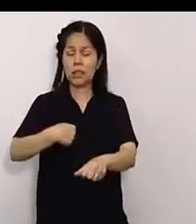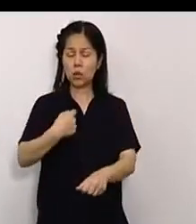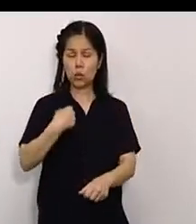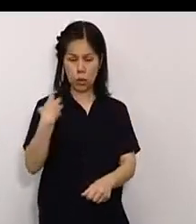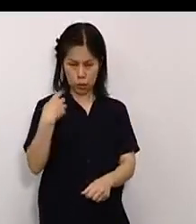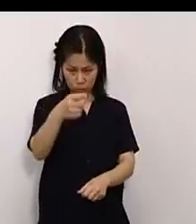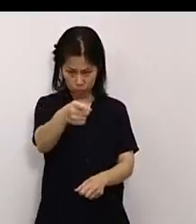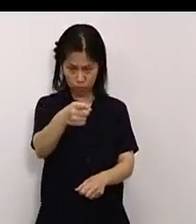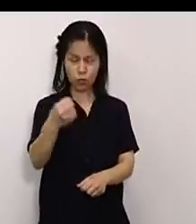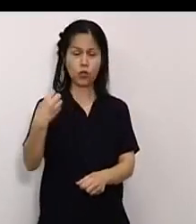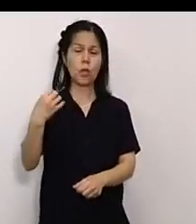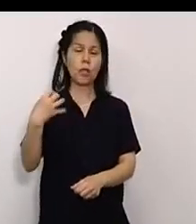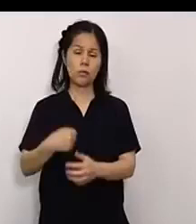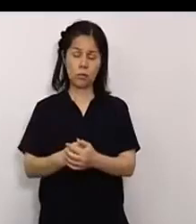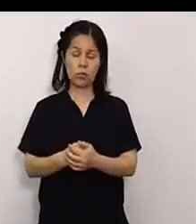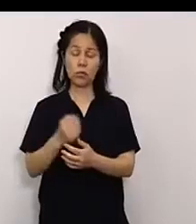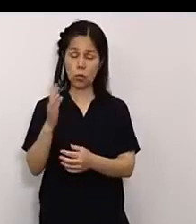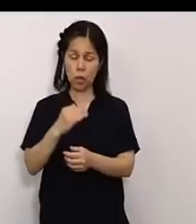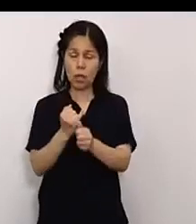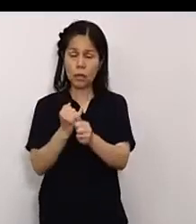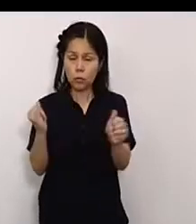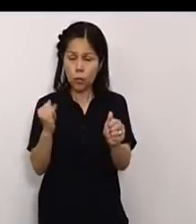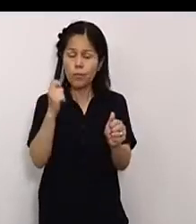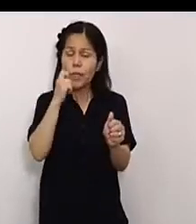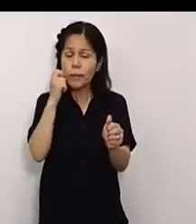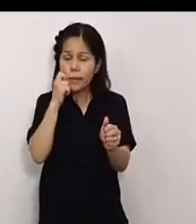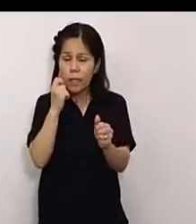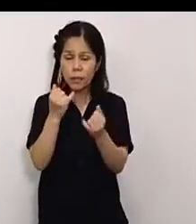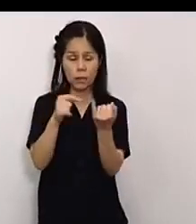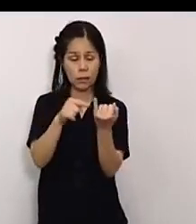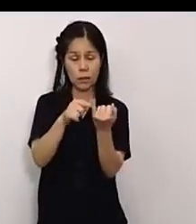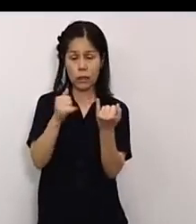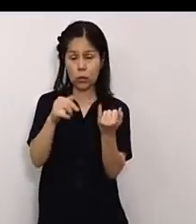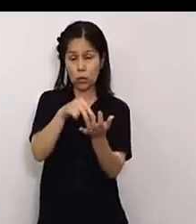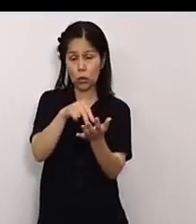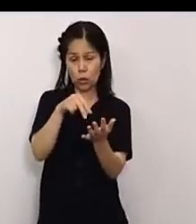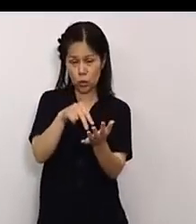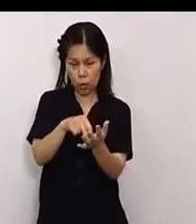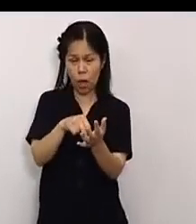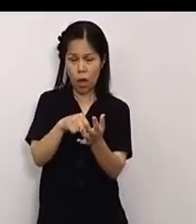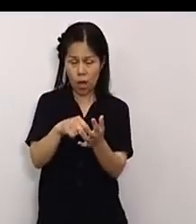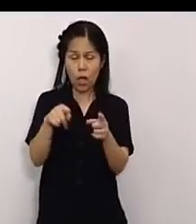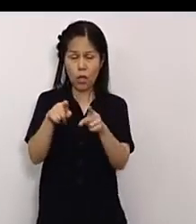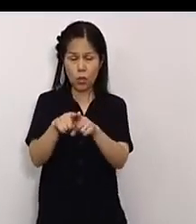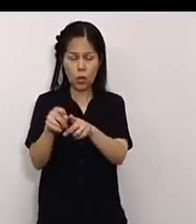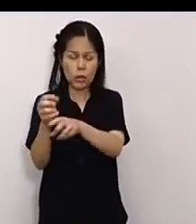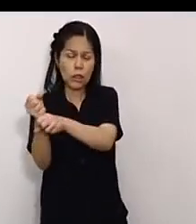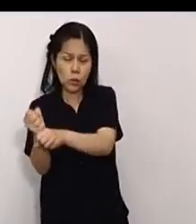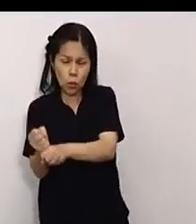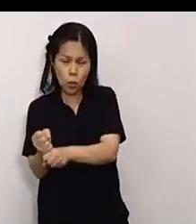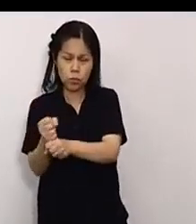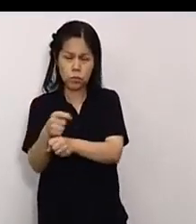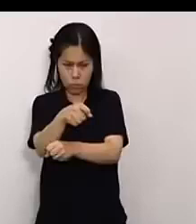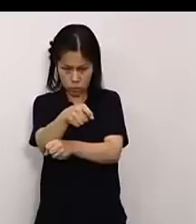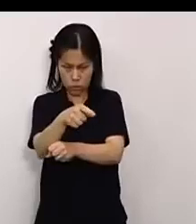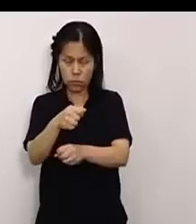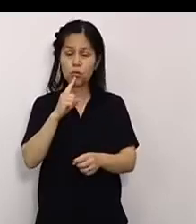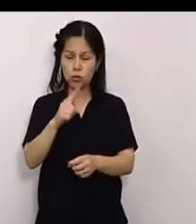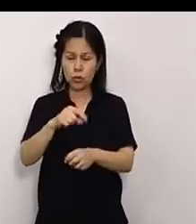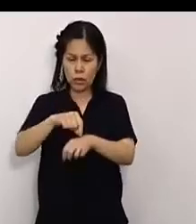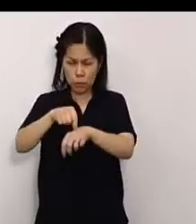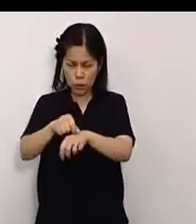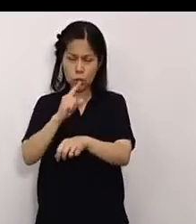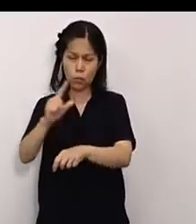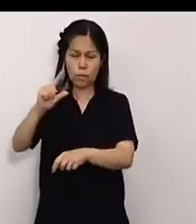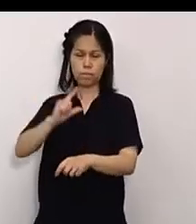か、あとは別れられない人たちに対しては共依存というすごくこう厳しい言葉が待っているんですね。